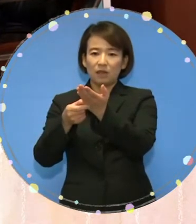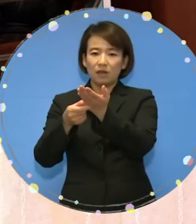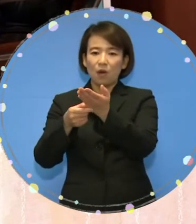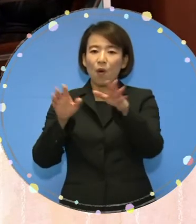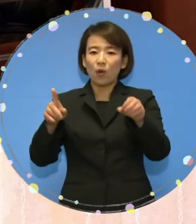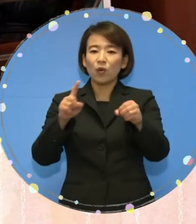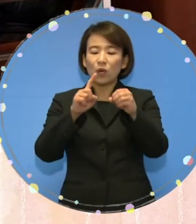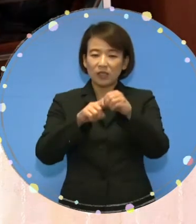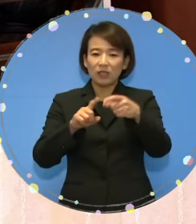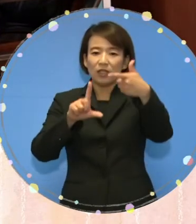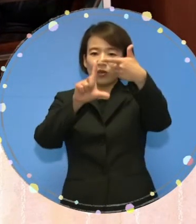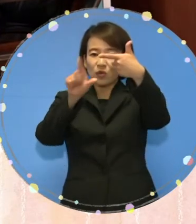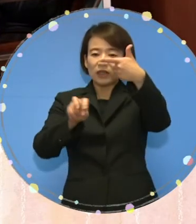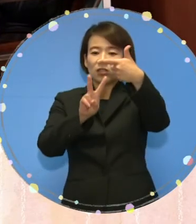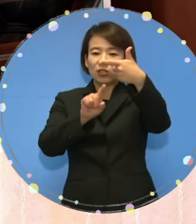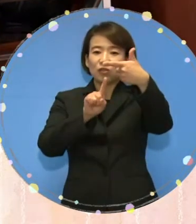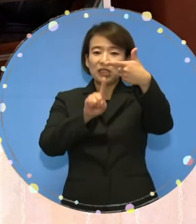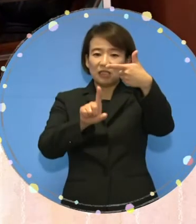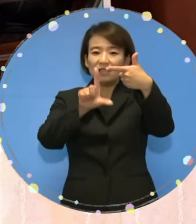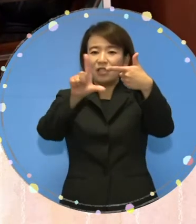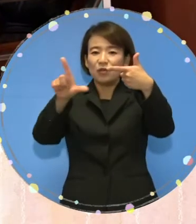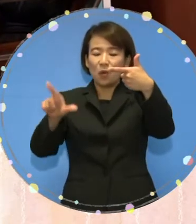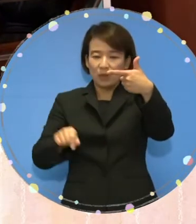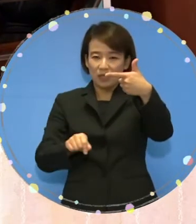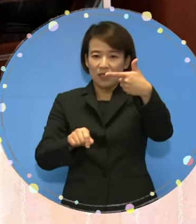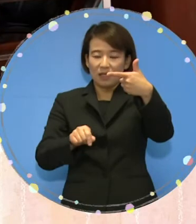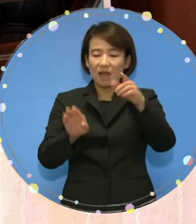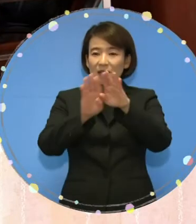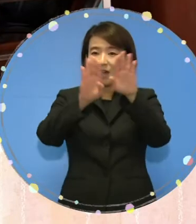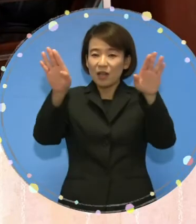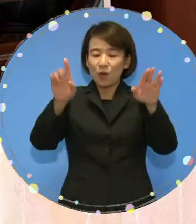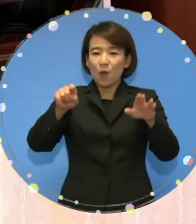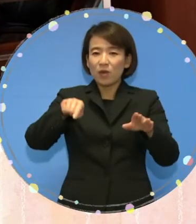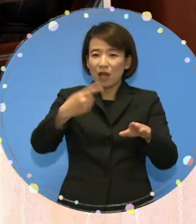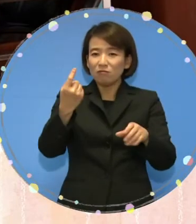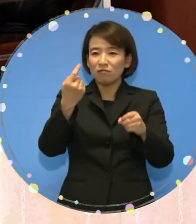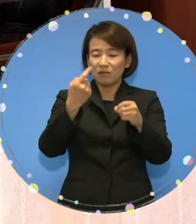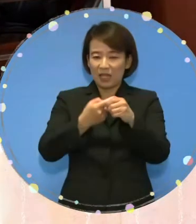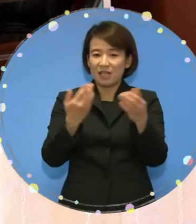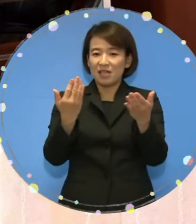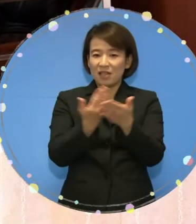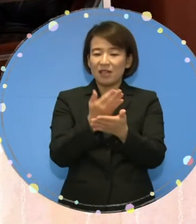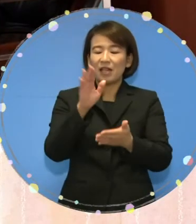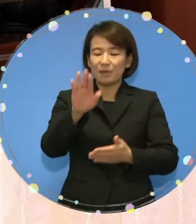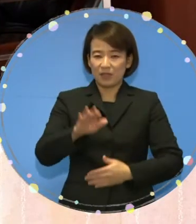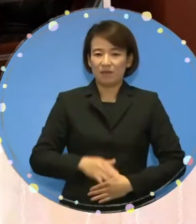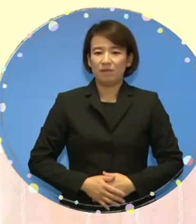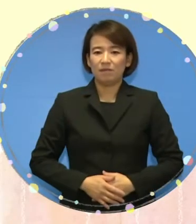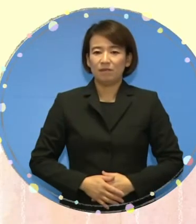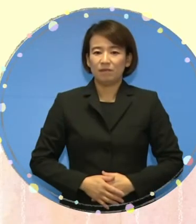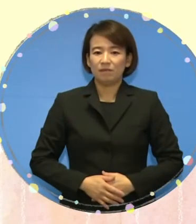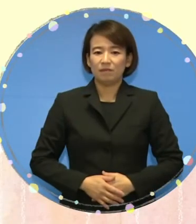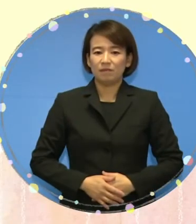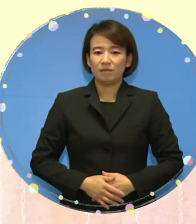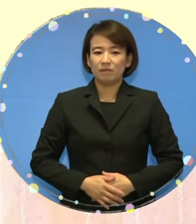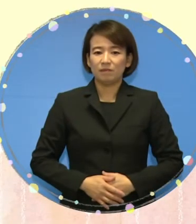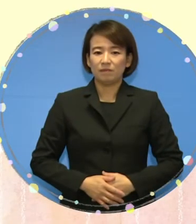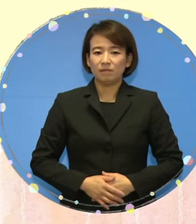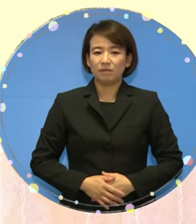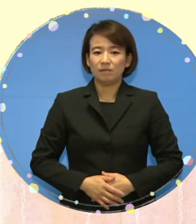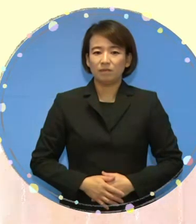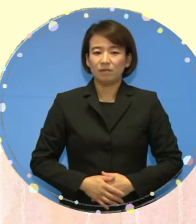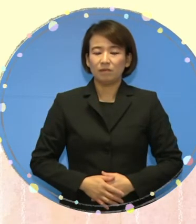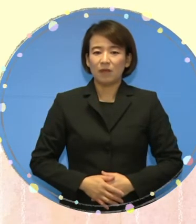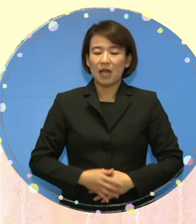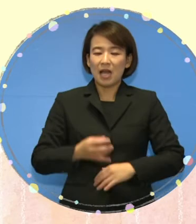3年6月21日の月曜日で開業100周年を迎えることになりましたつきましては